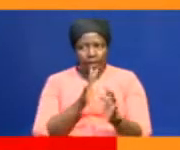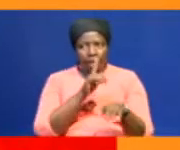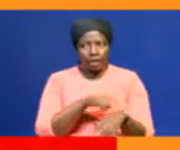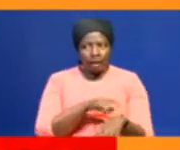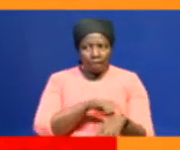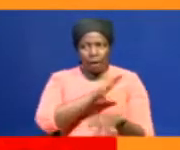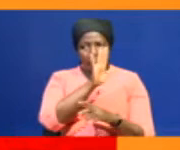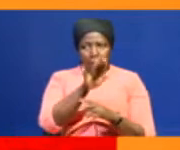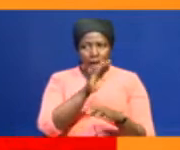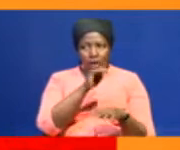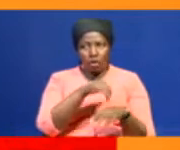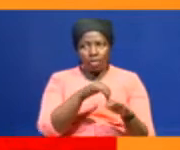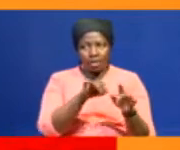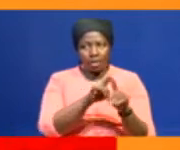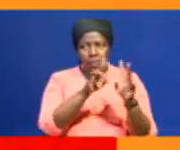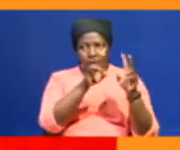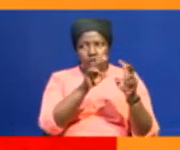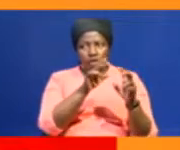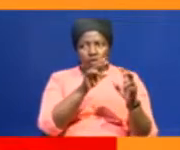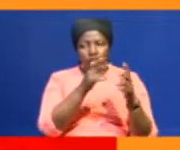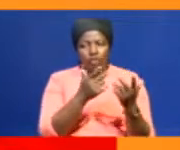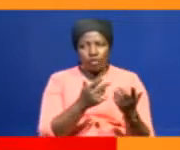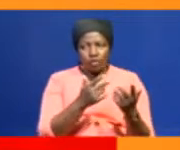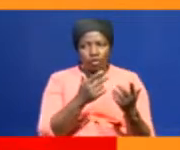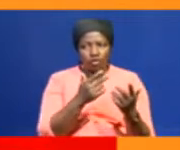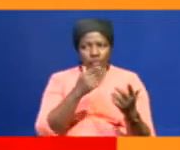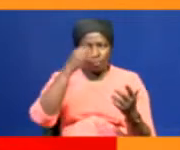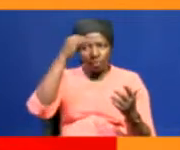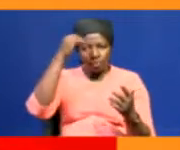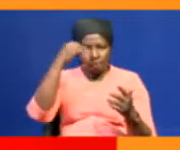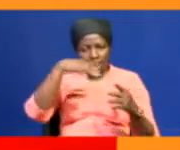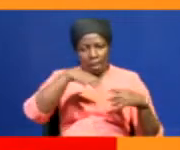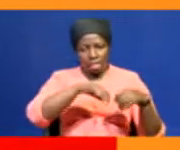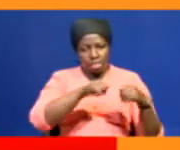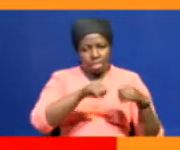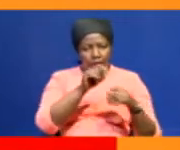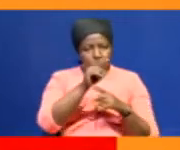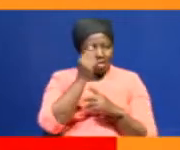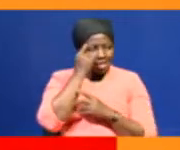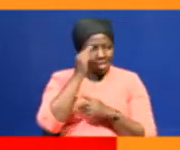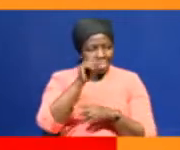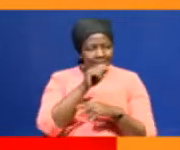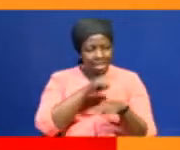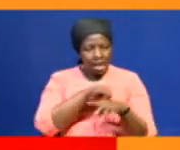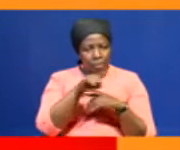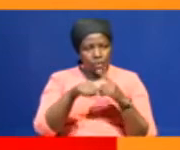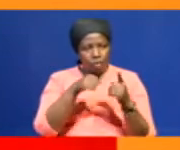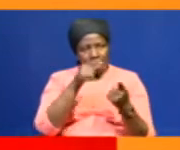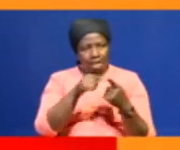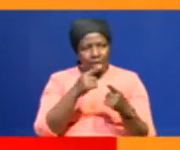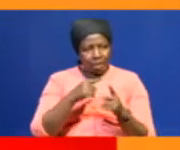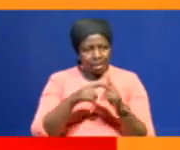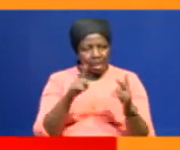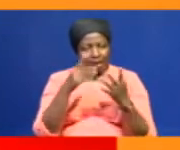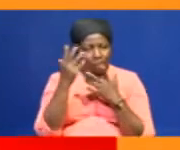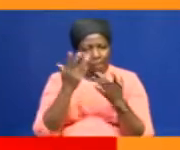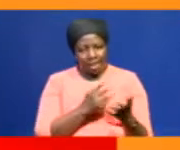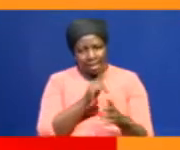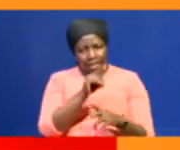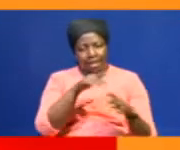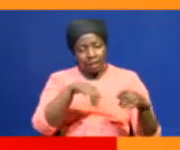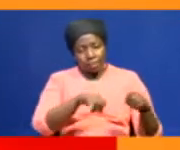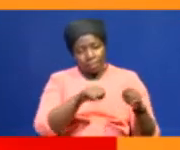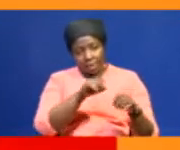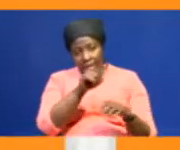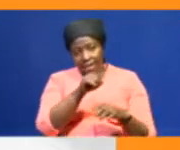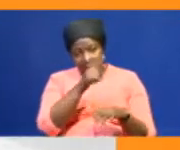Tukirudia tu katika masuala haya pikipiki zinazotumia umeme. Je, unadhani wakati huu ambapo tunaanza kuleta pikipiki hizi, je, ni wakati